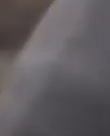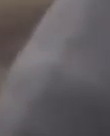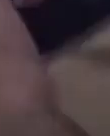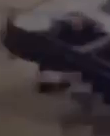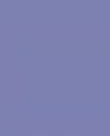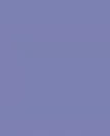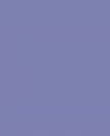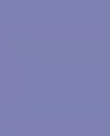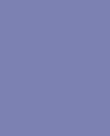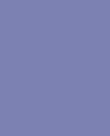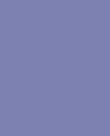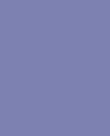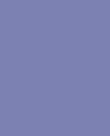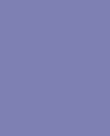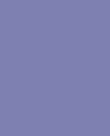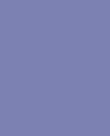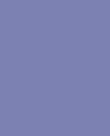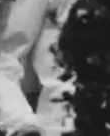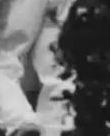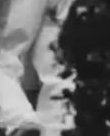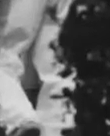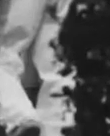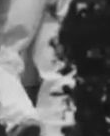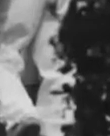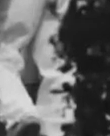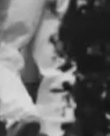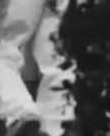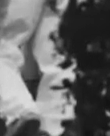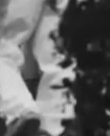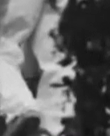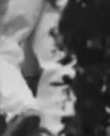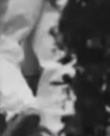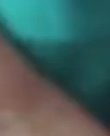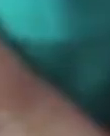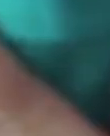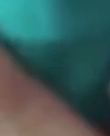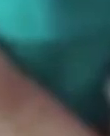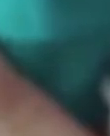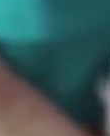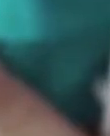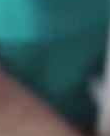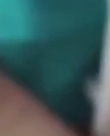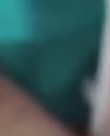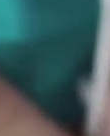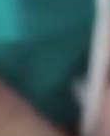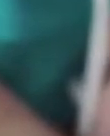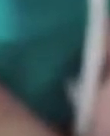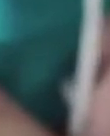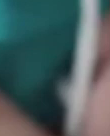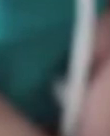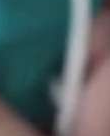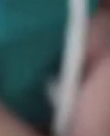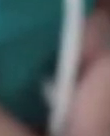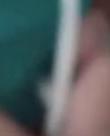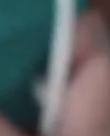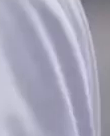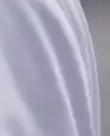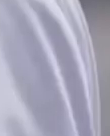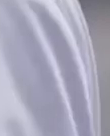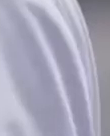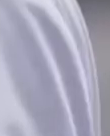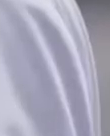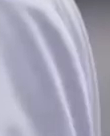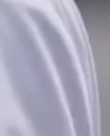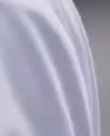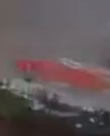subito tagli per 37 miliardi di s e tutti abbiamo visto i risultati la logica dei costi standard e dei commissari straordinari non ha